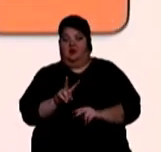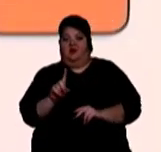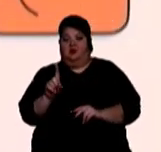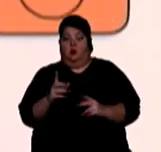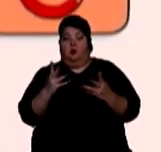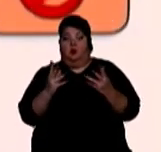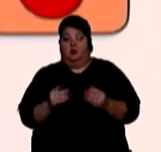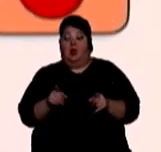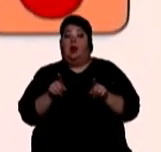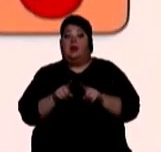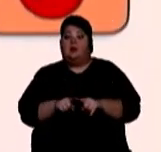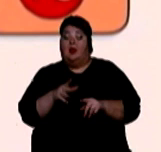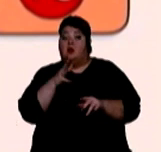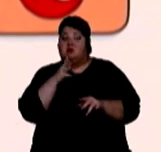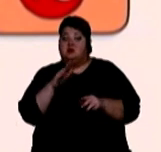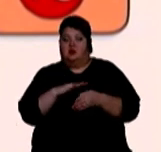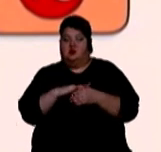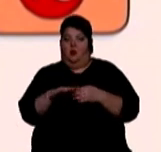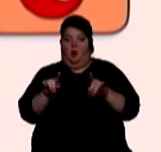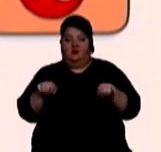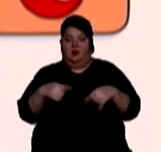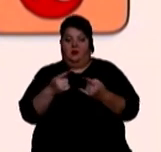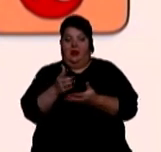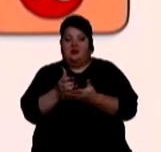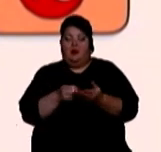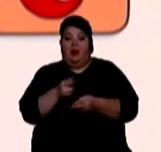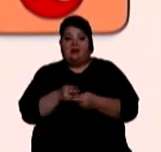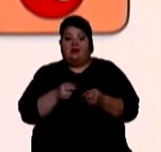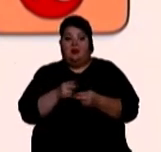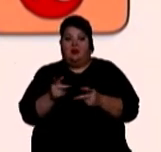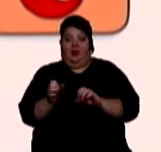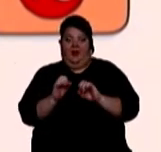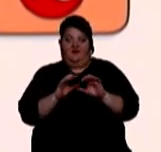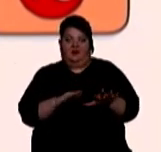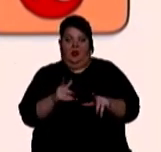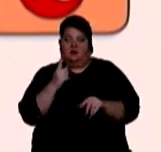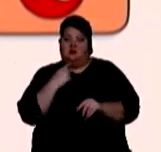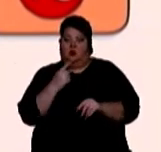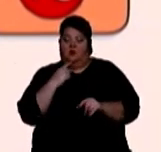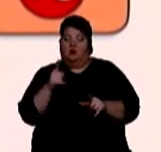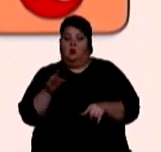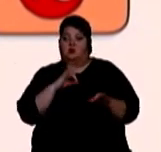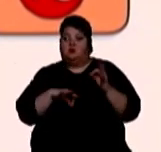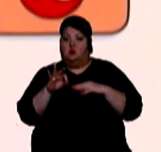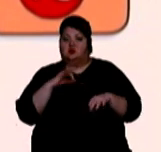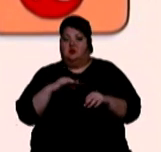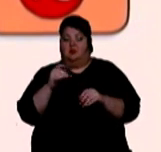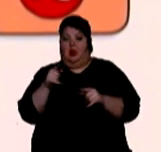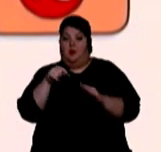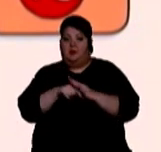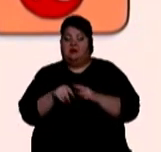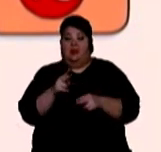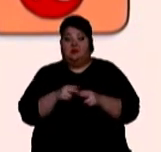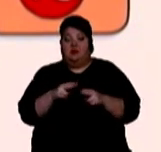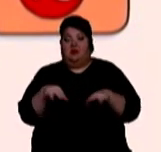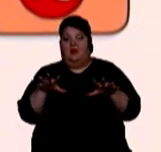часу потрібно на повне відновлення запасу заліза, який ви віддали із кров'ю. Тому споживайте продукти, що містять залізо, та